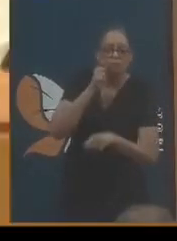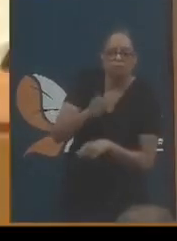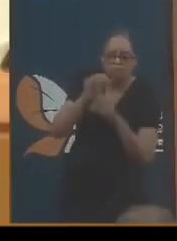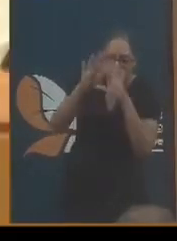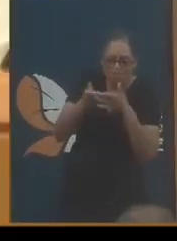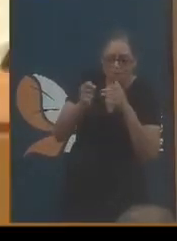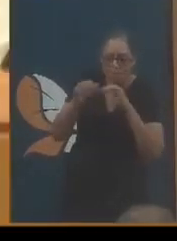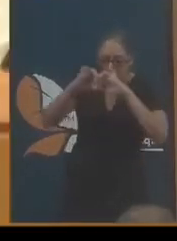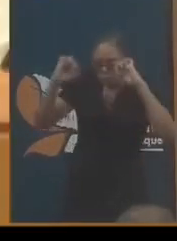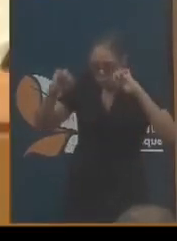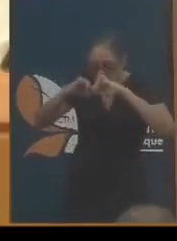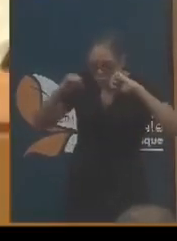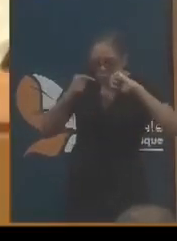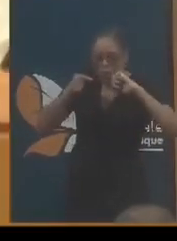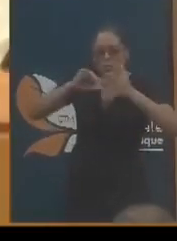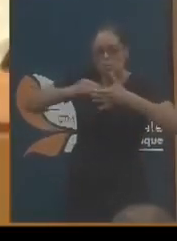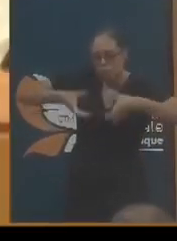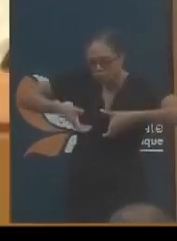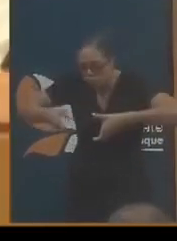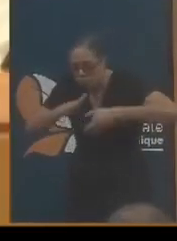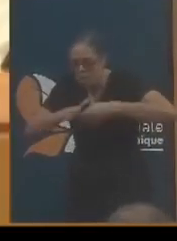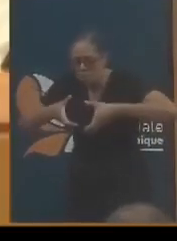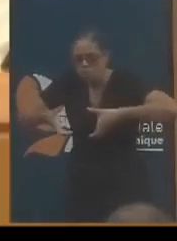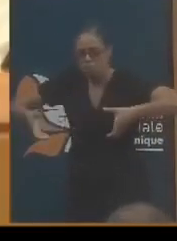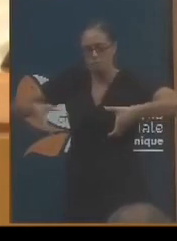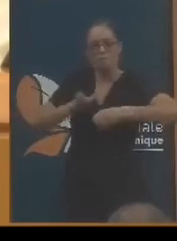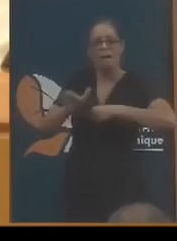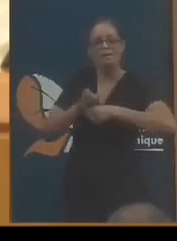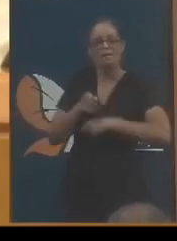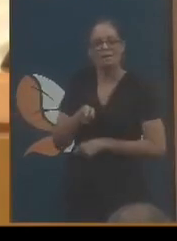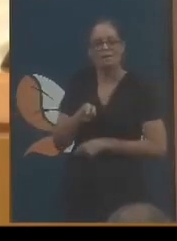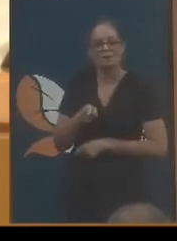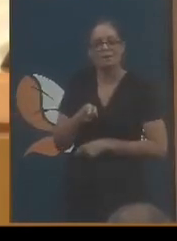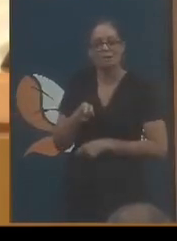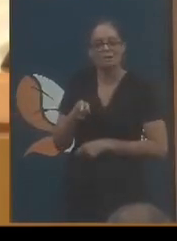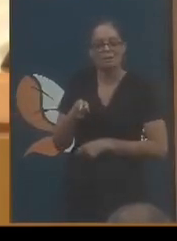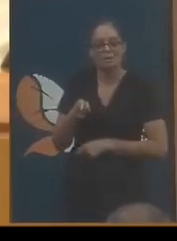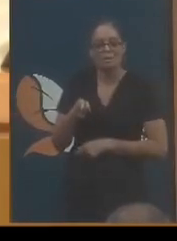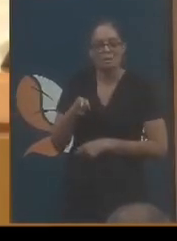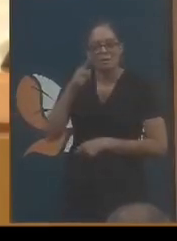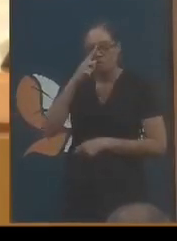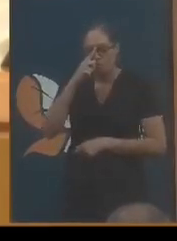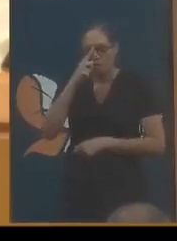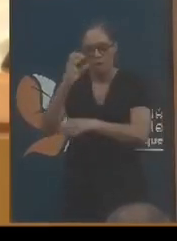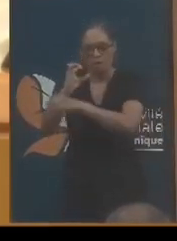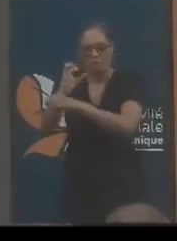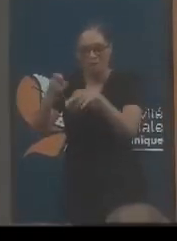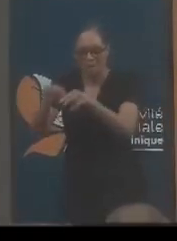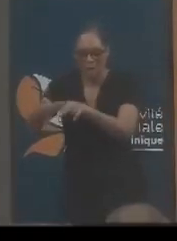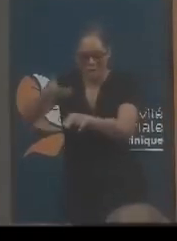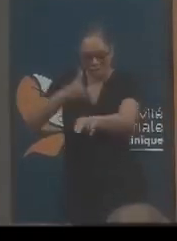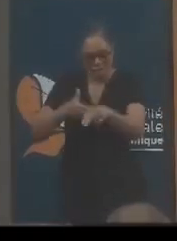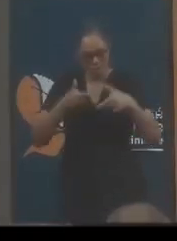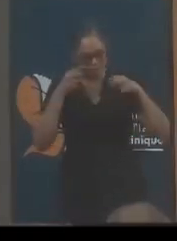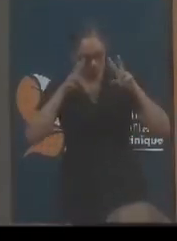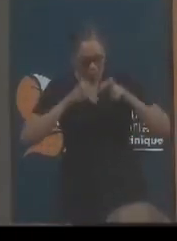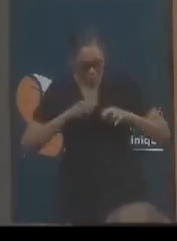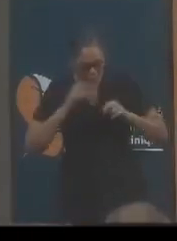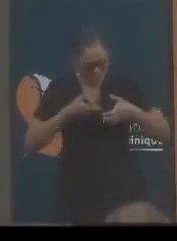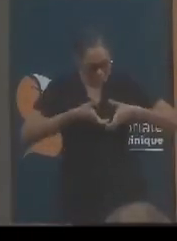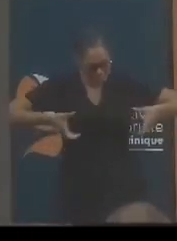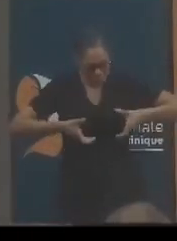les tuyaux qui ne sont pas suffisamment grands, qui se trouvent avant l'entrée du carrefour de Rivière-Salée, voir si on peut les